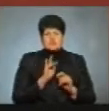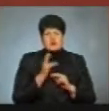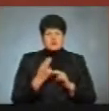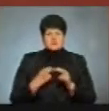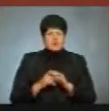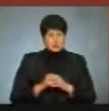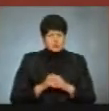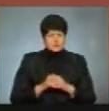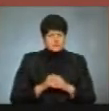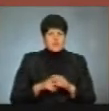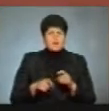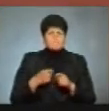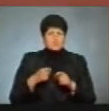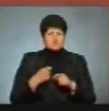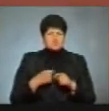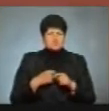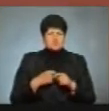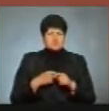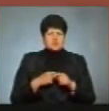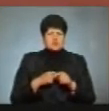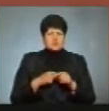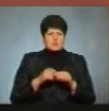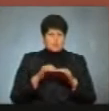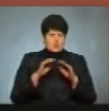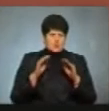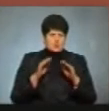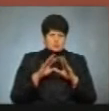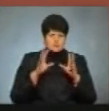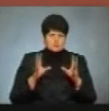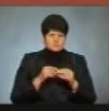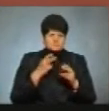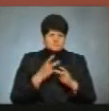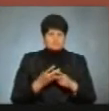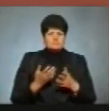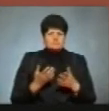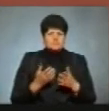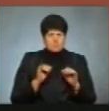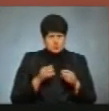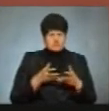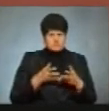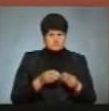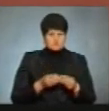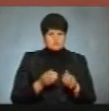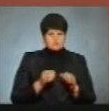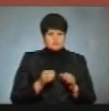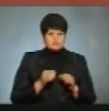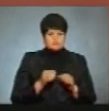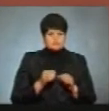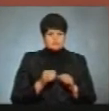атракціони. А пошкодження корпусу, наскільки пошкодження корпусів, деталі атракціонів може вплинути на